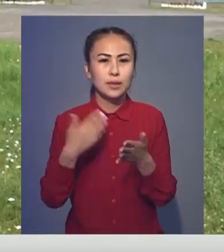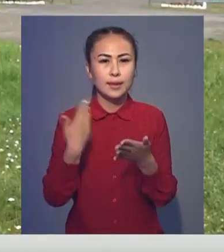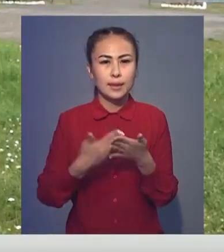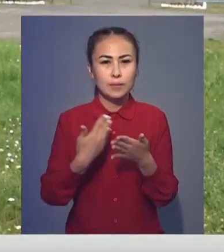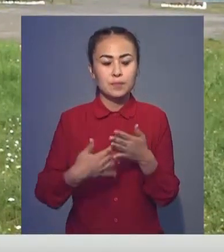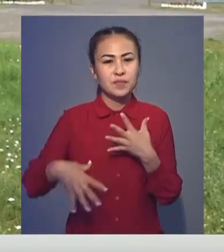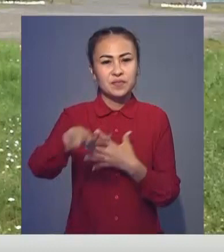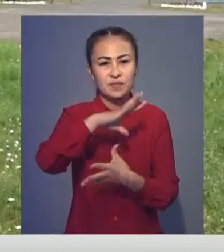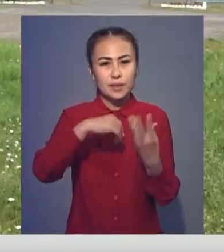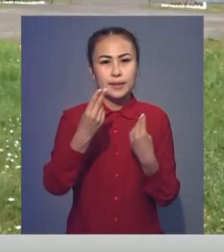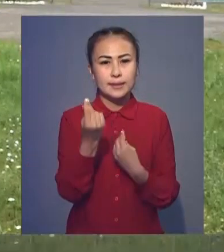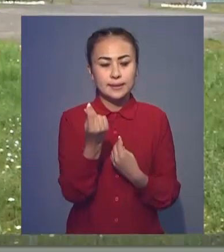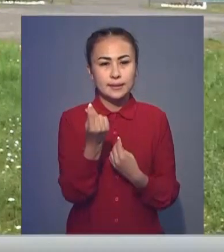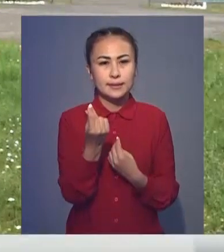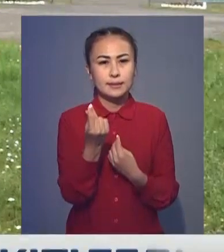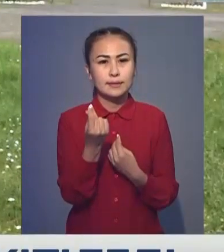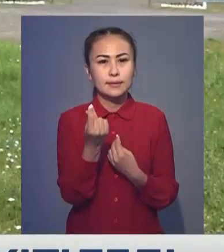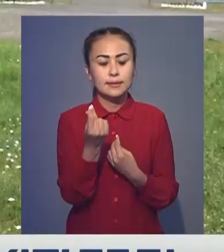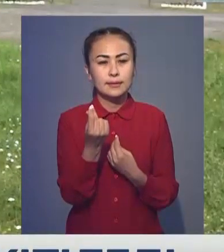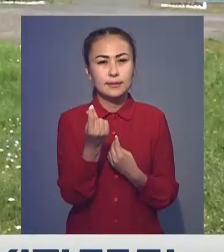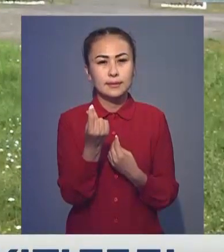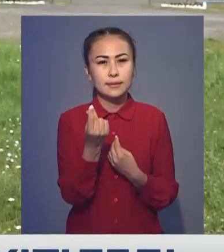Мысалы, бүкіл қаражат